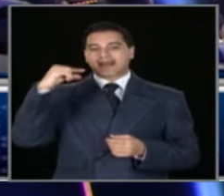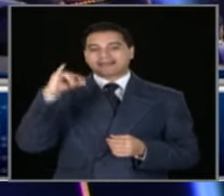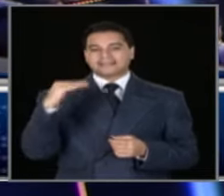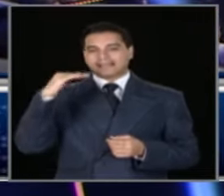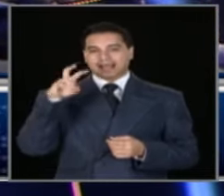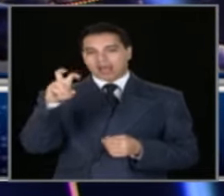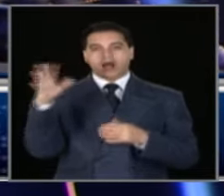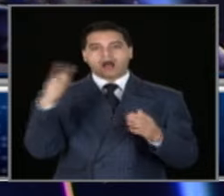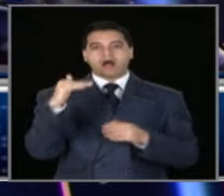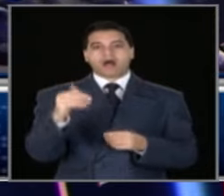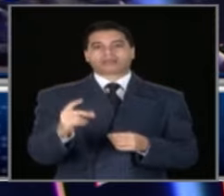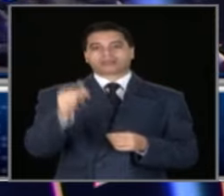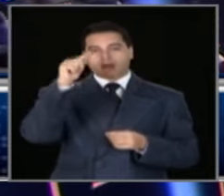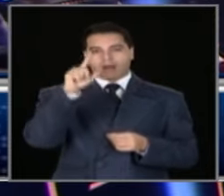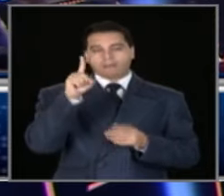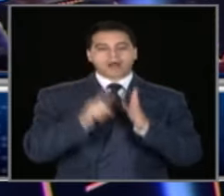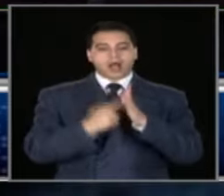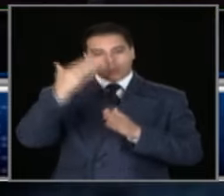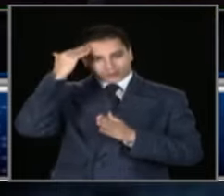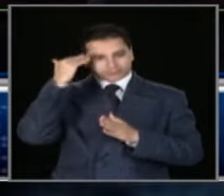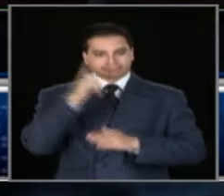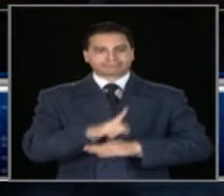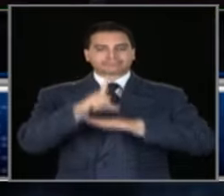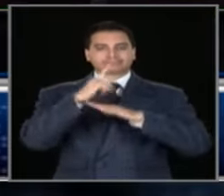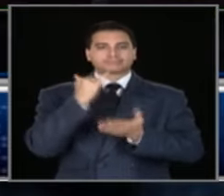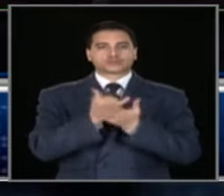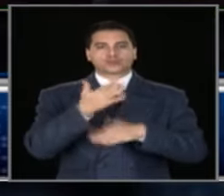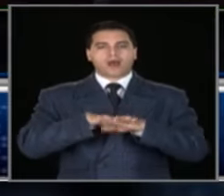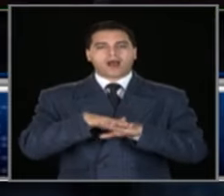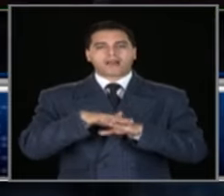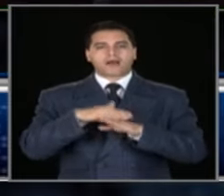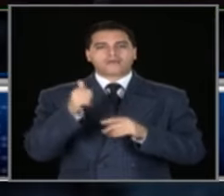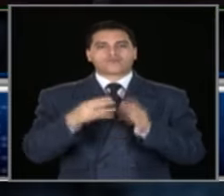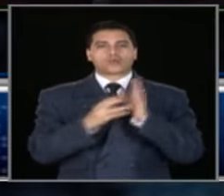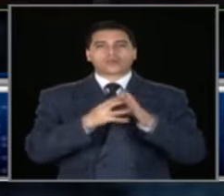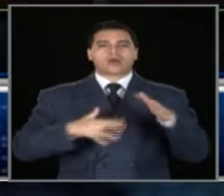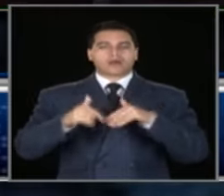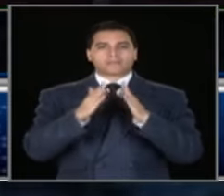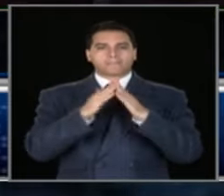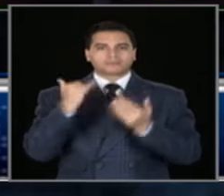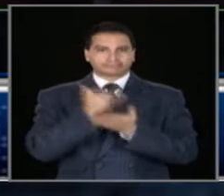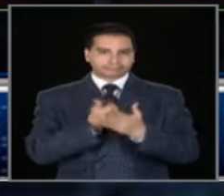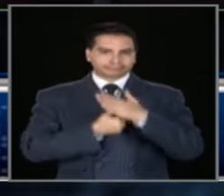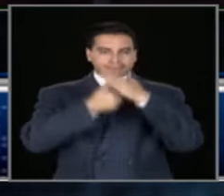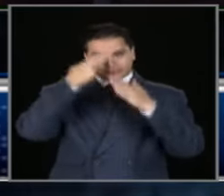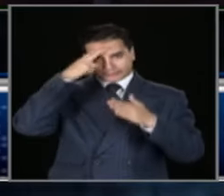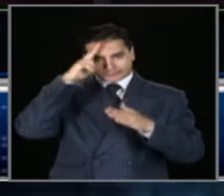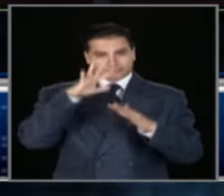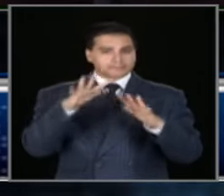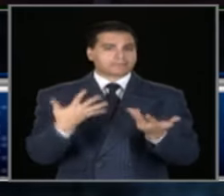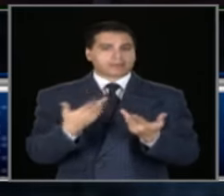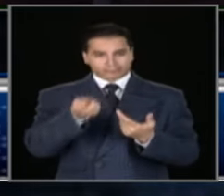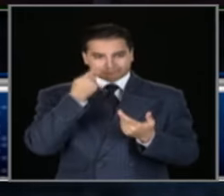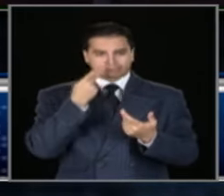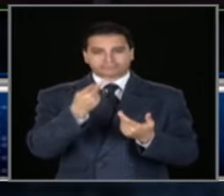مديحة خطاب هي أول سيدة تتولى منصب عميد لإحدى الكليات المصرية، فما هي؟